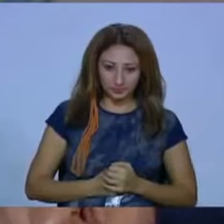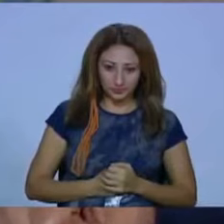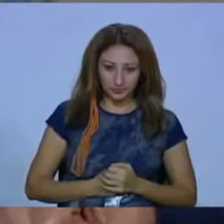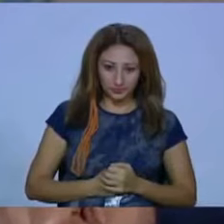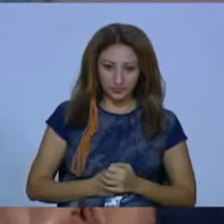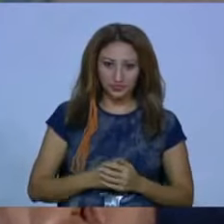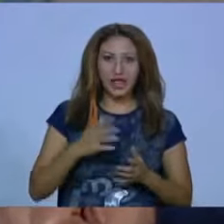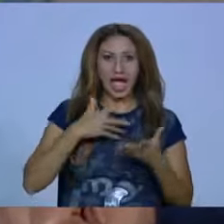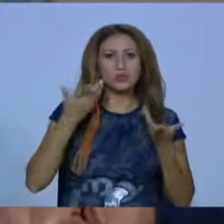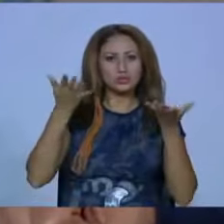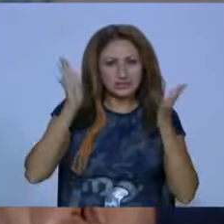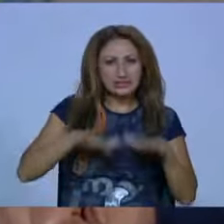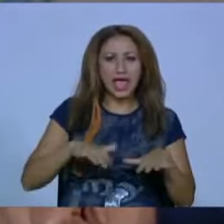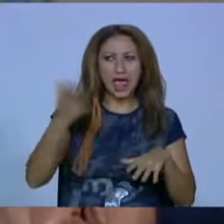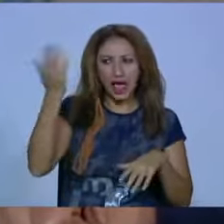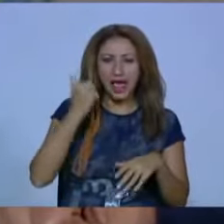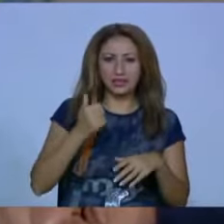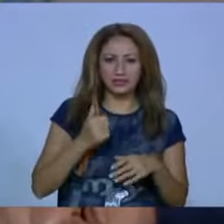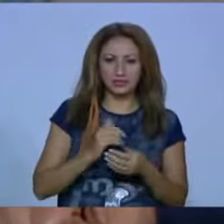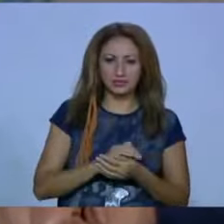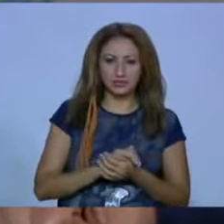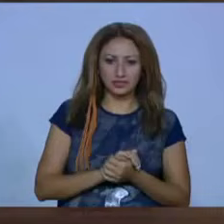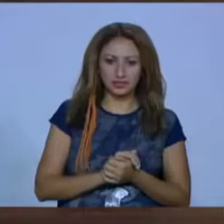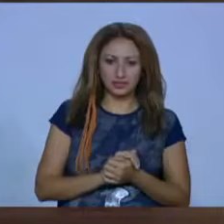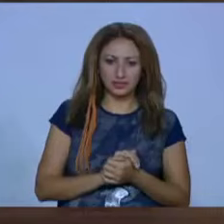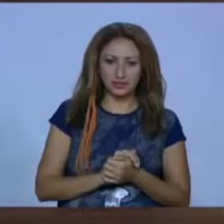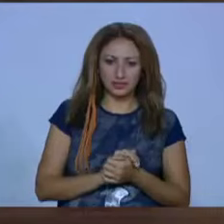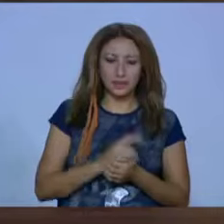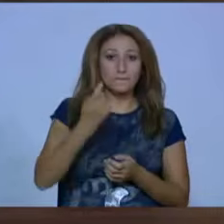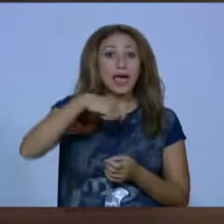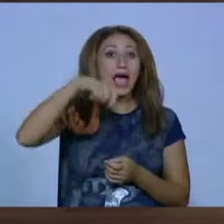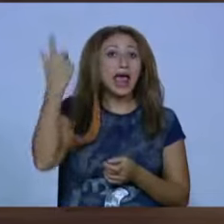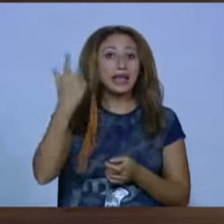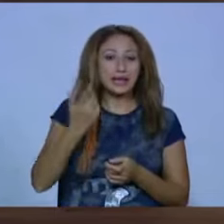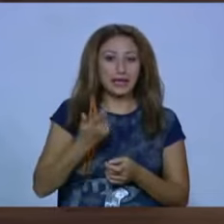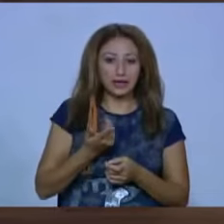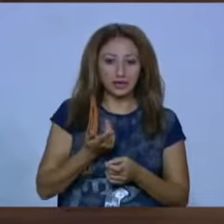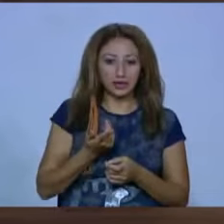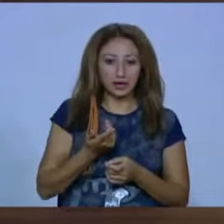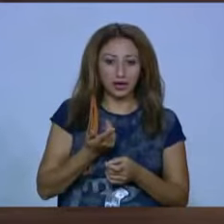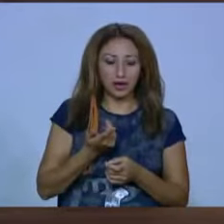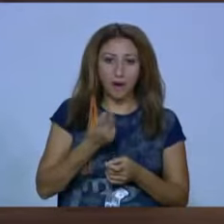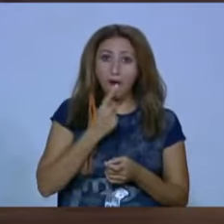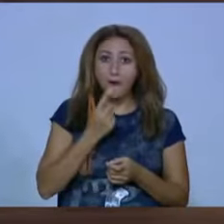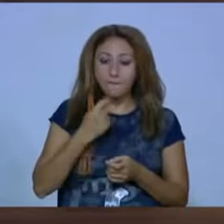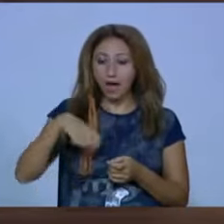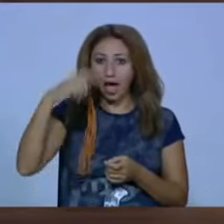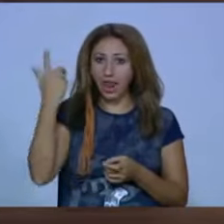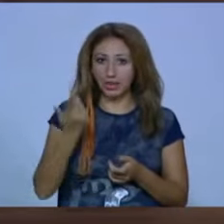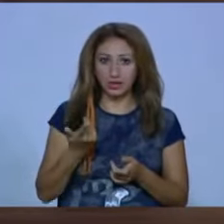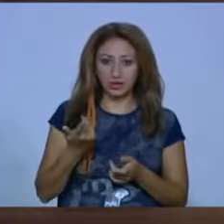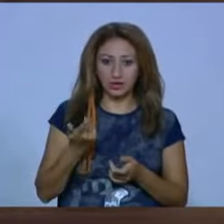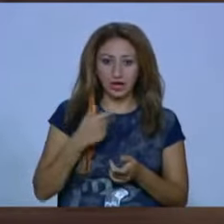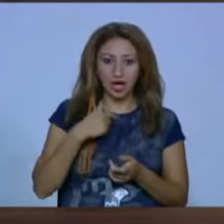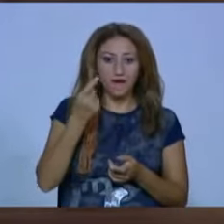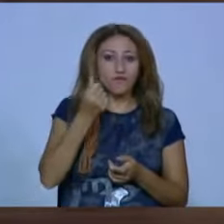فعز منه كتير، وده اللي بيسموها التوله دي غاليه جدا، اغلى من الابيض. فانا قلت له عليها غاليه وانا